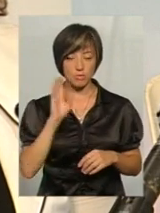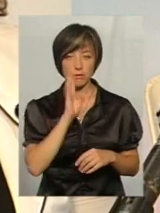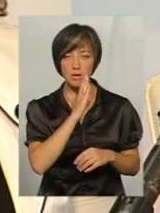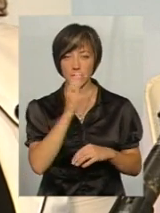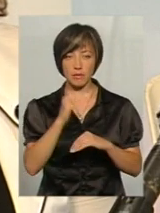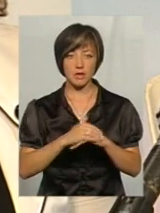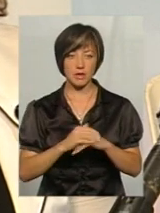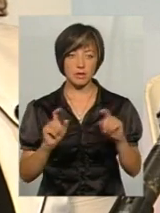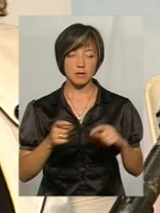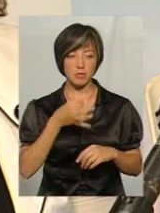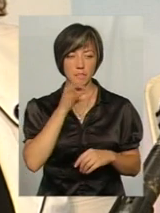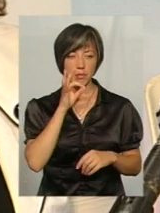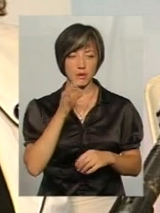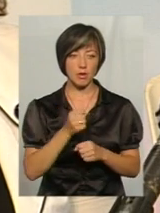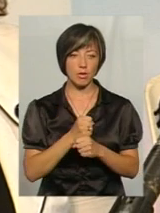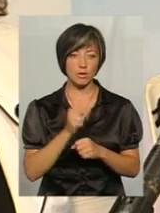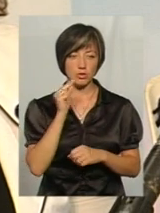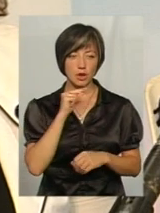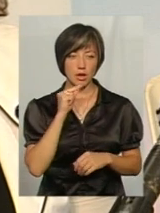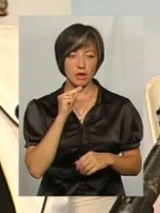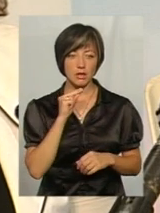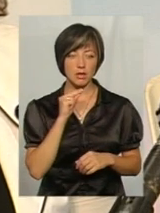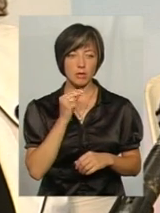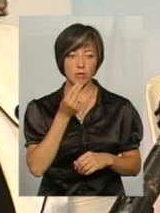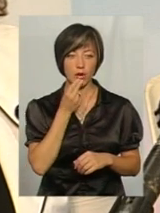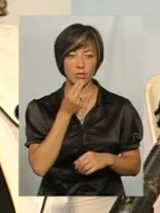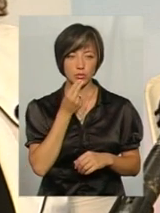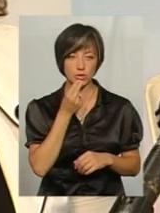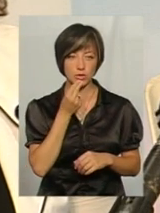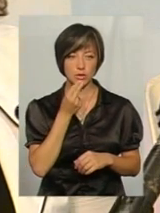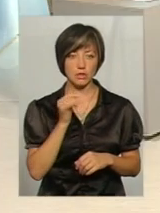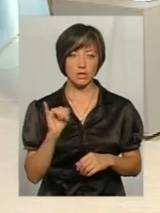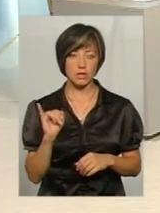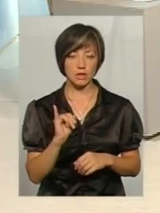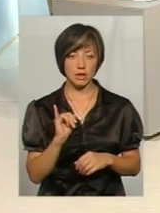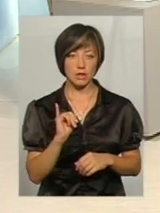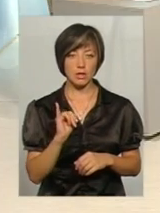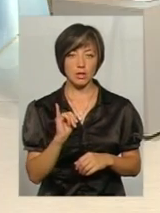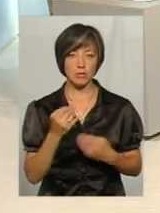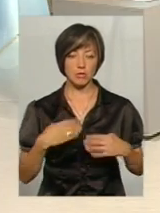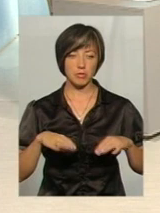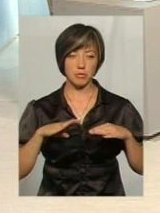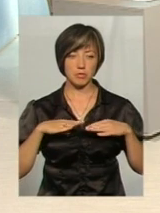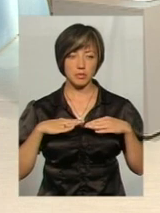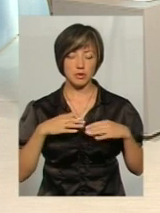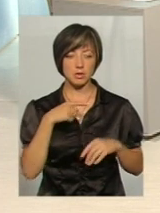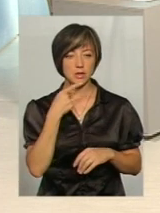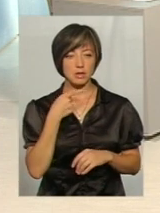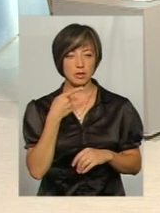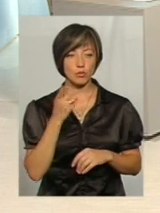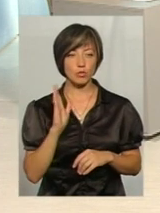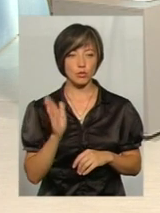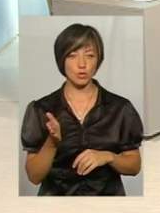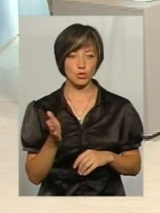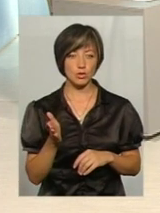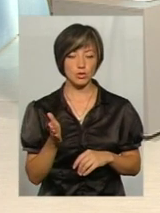Мы сели, попили кофе, чай, покушали. И она мне говорит, будешь